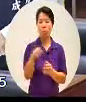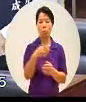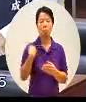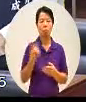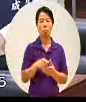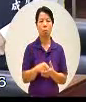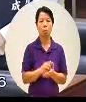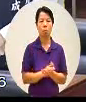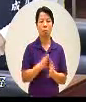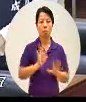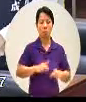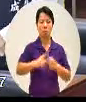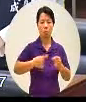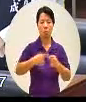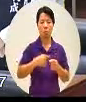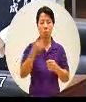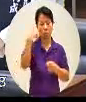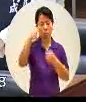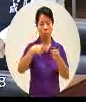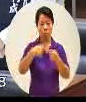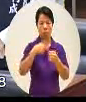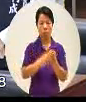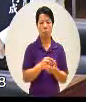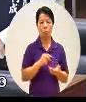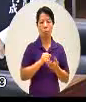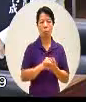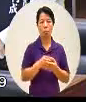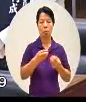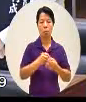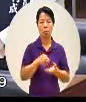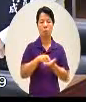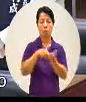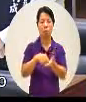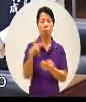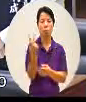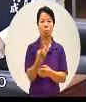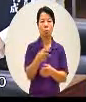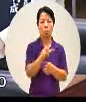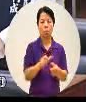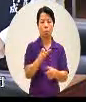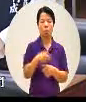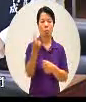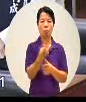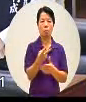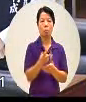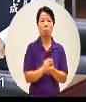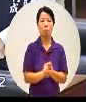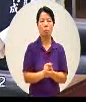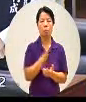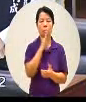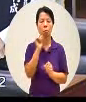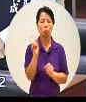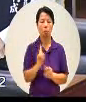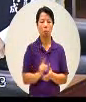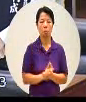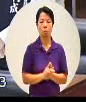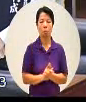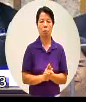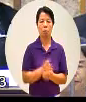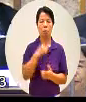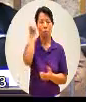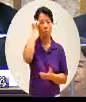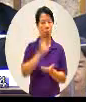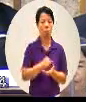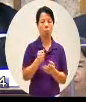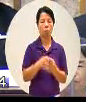那你今年、明年你要送2案？ 我想这、 那这两案是什么案？这两案是什么案？ 我印象中